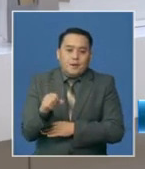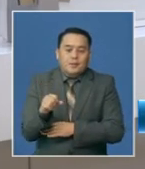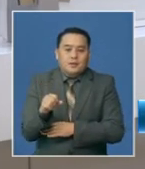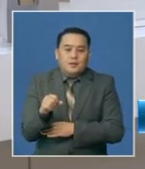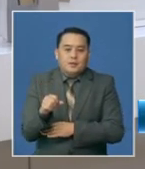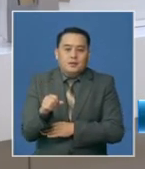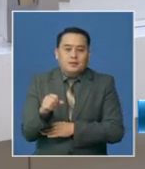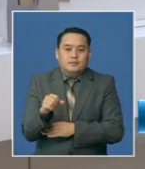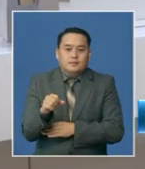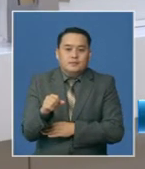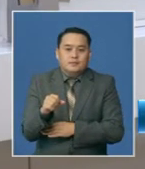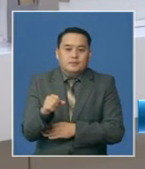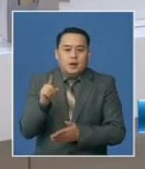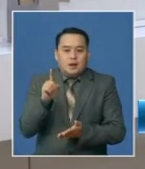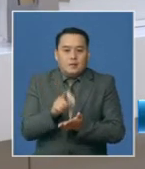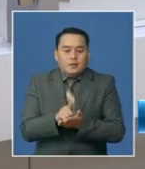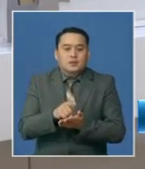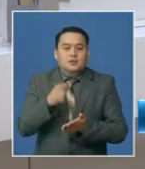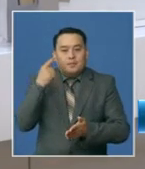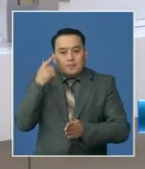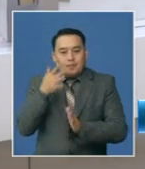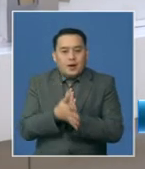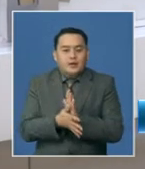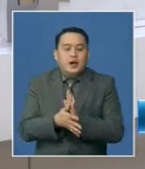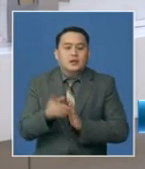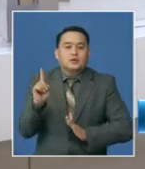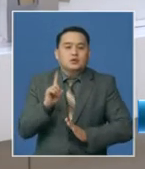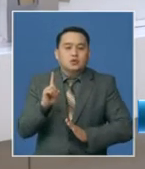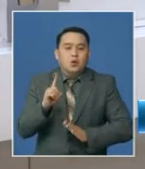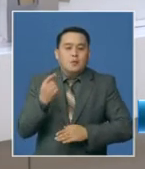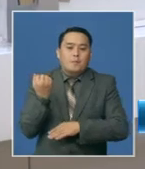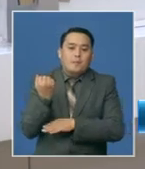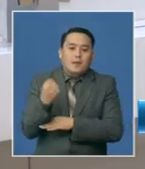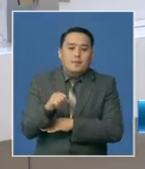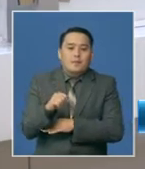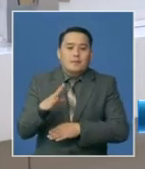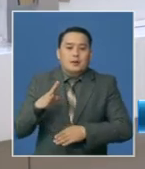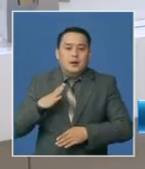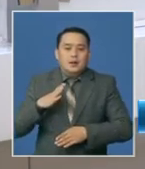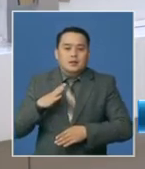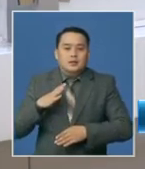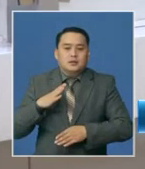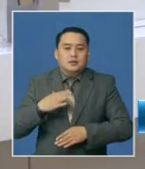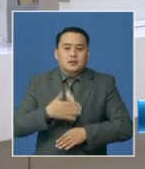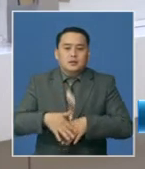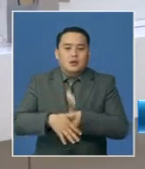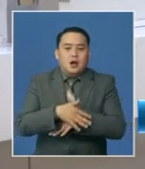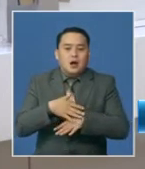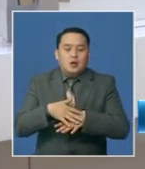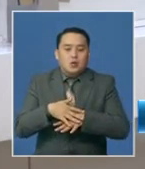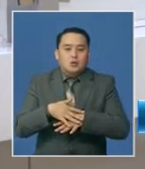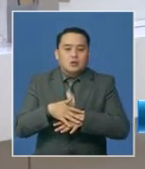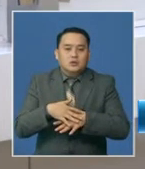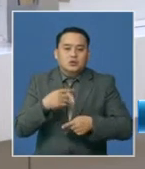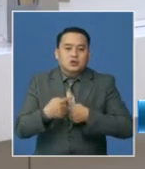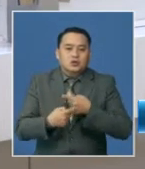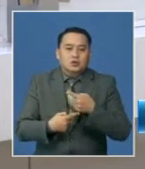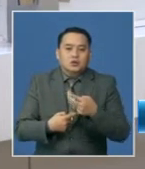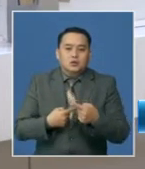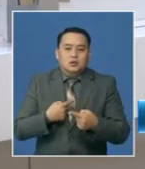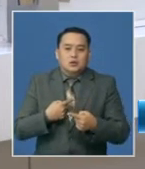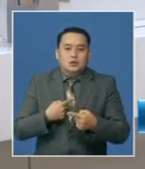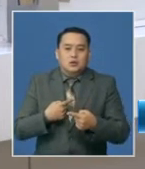именно студенческая молодежь сегодня должна ощутить на себе, понять,